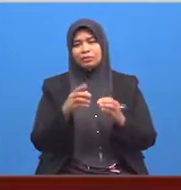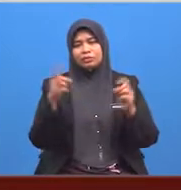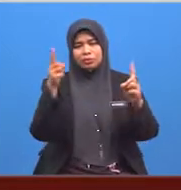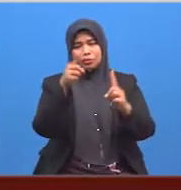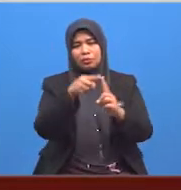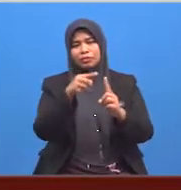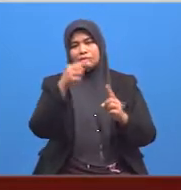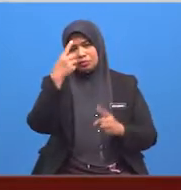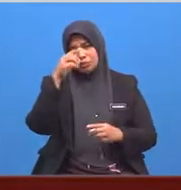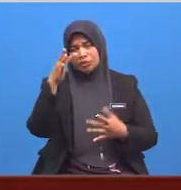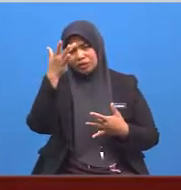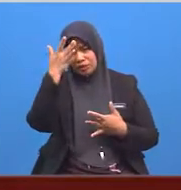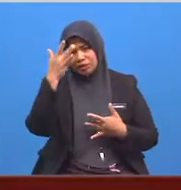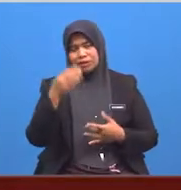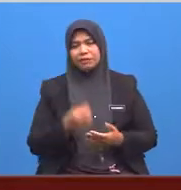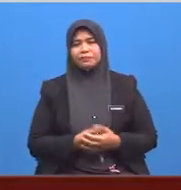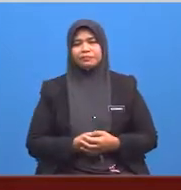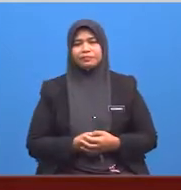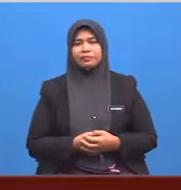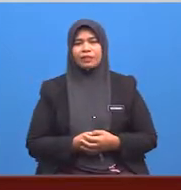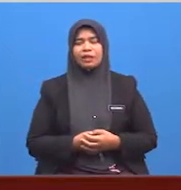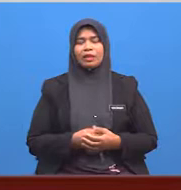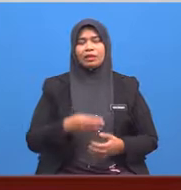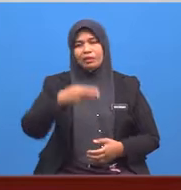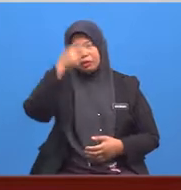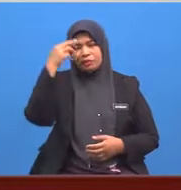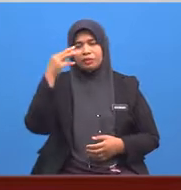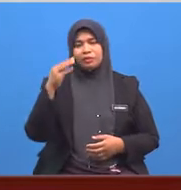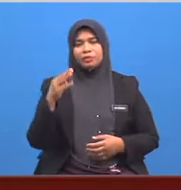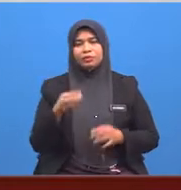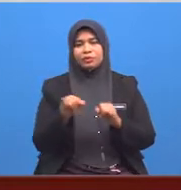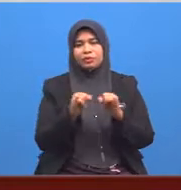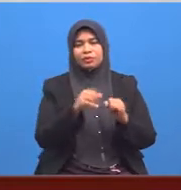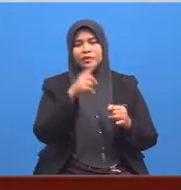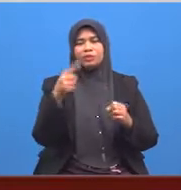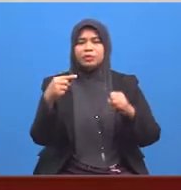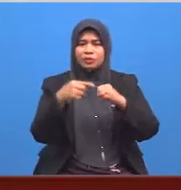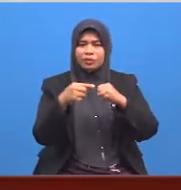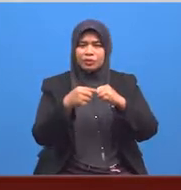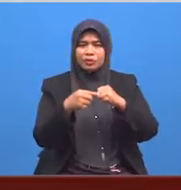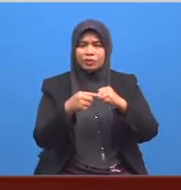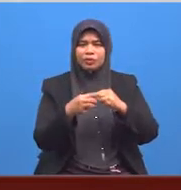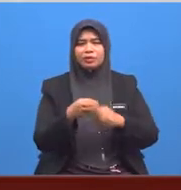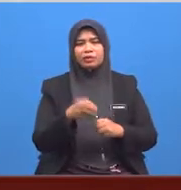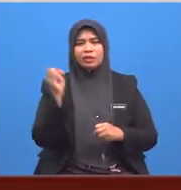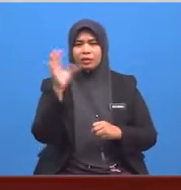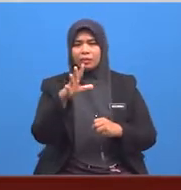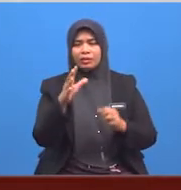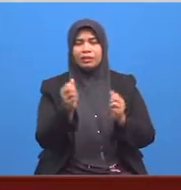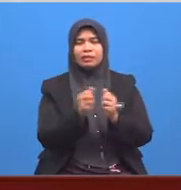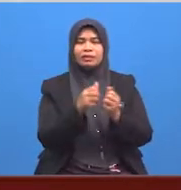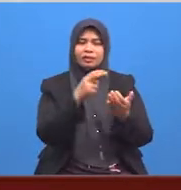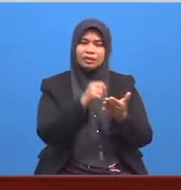Sallam nabi juga sering diejek difitnah dilempar dengan najis tapi